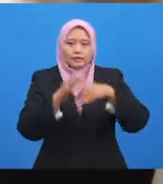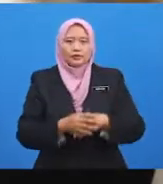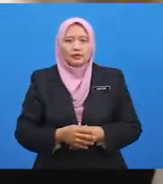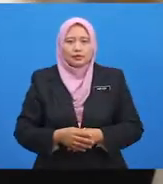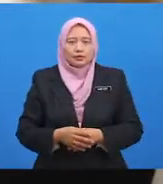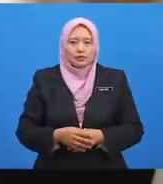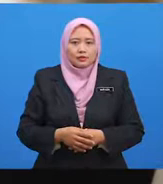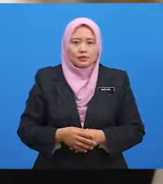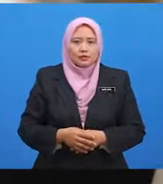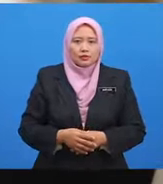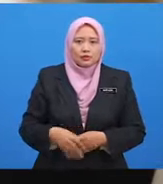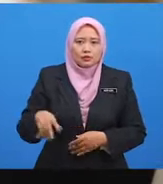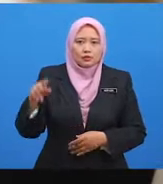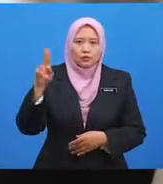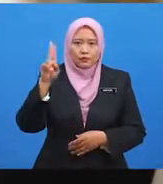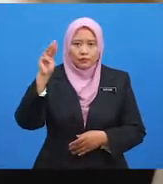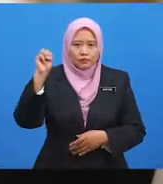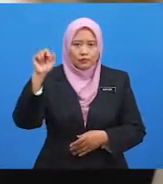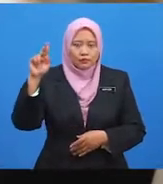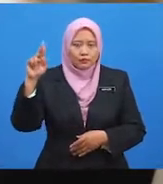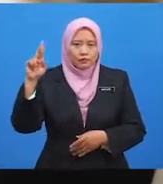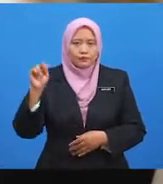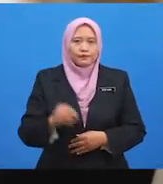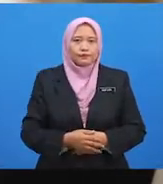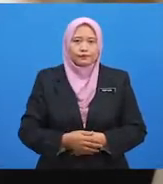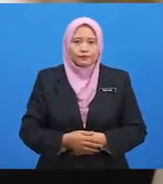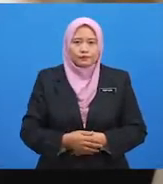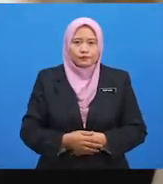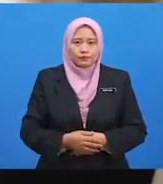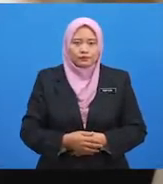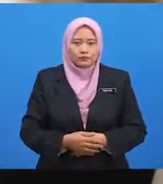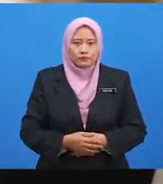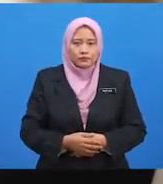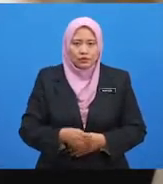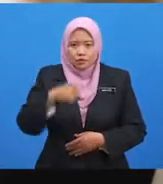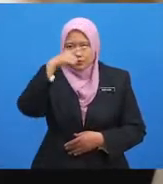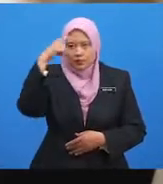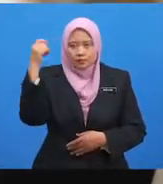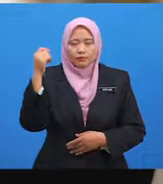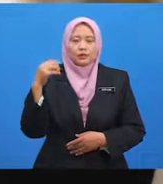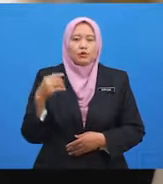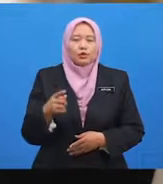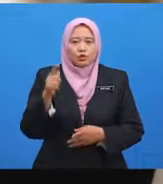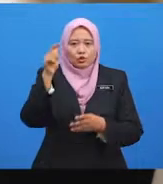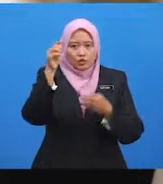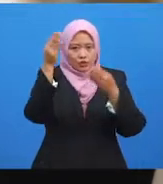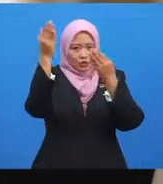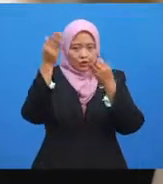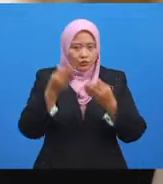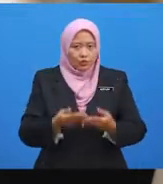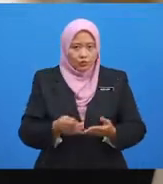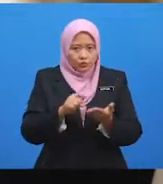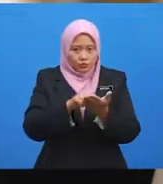par dari kisah ini juga diambil sebagai sebab wurud hadits ini harap semua